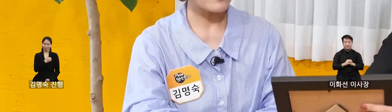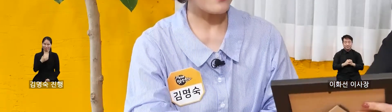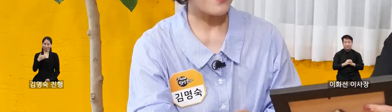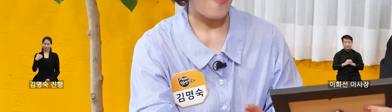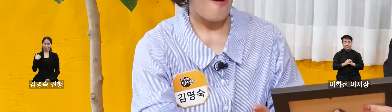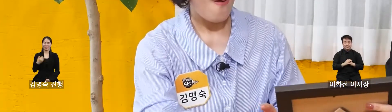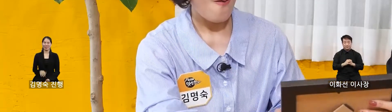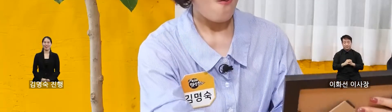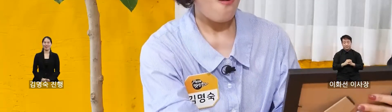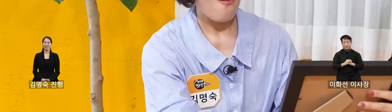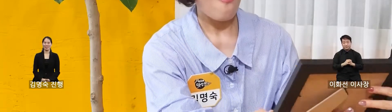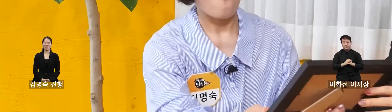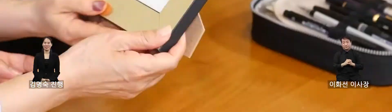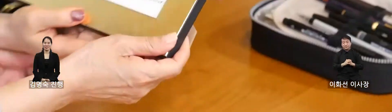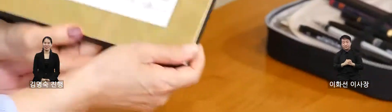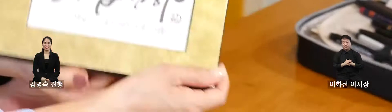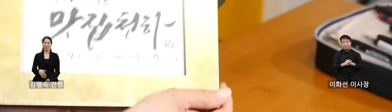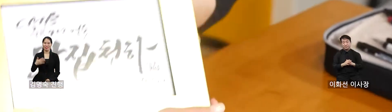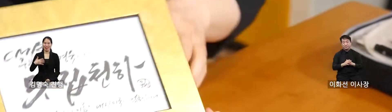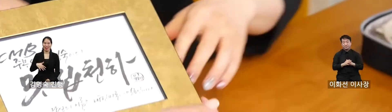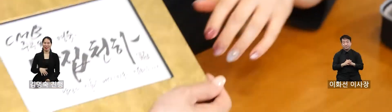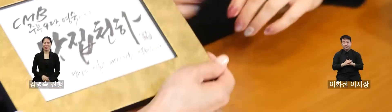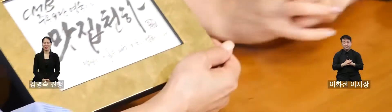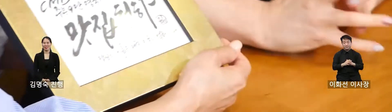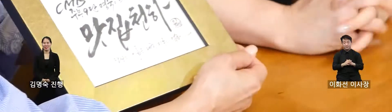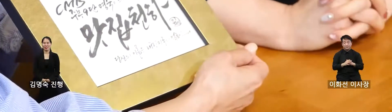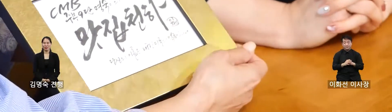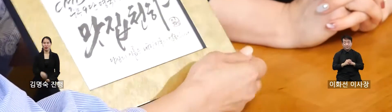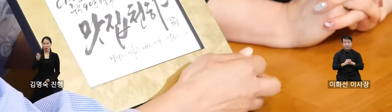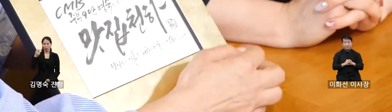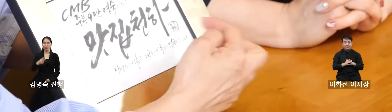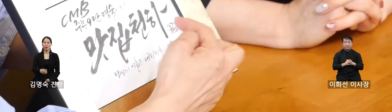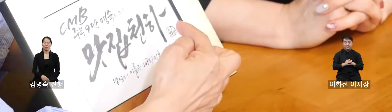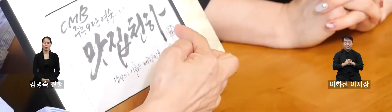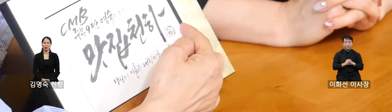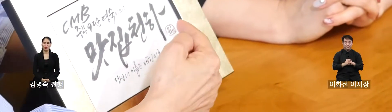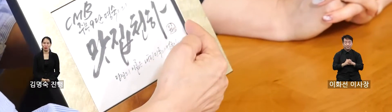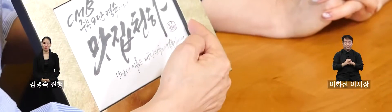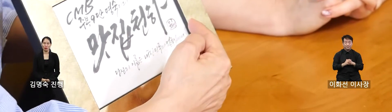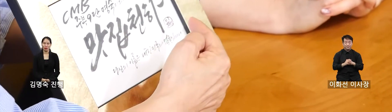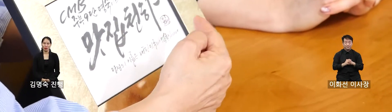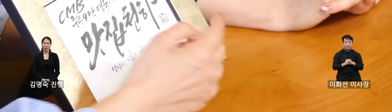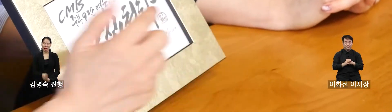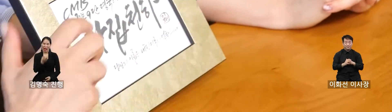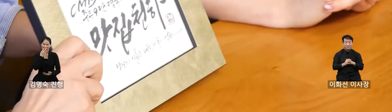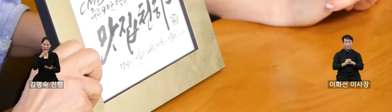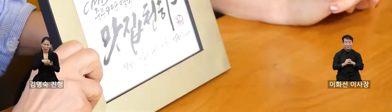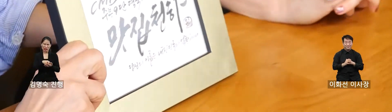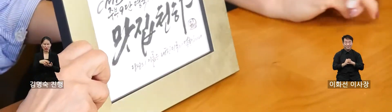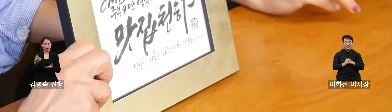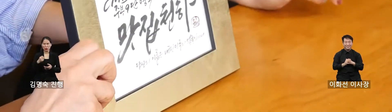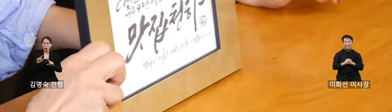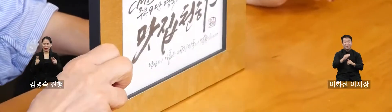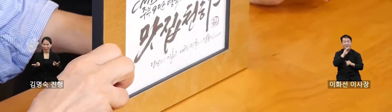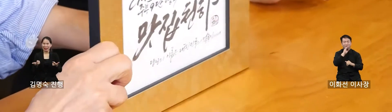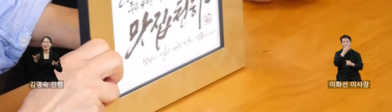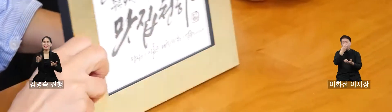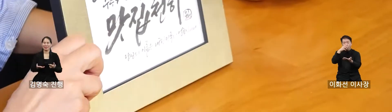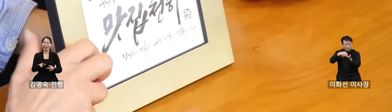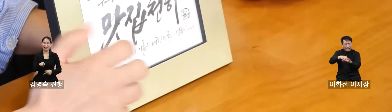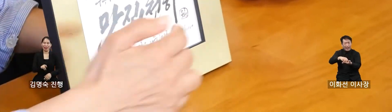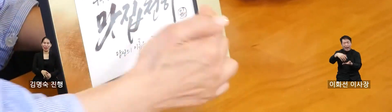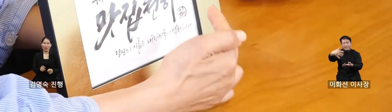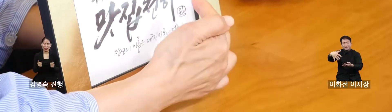와 진짜 지부구단 명숙의 맛집 천하 아니 그리고요 네, 이렇게 이름을 써드리기는 치기도 안 갖고 오셨거든요. 아 치기를 제가 안 갖고